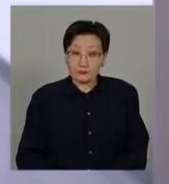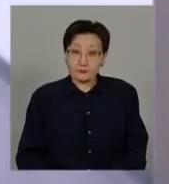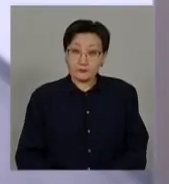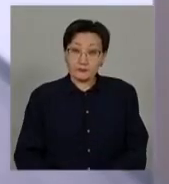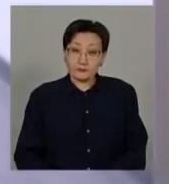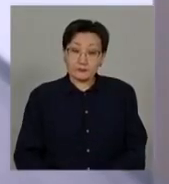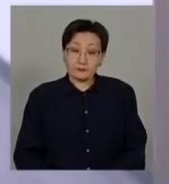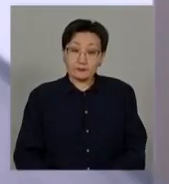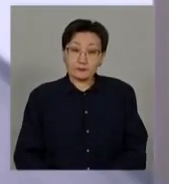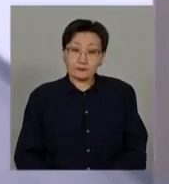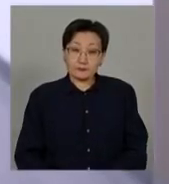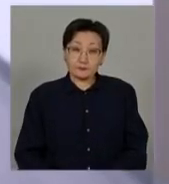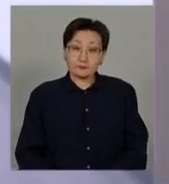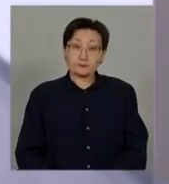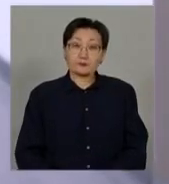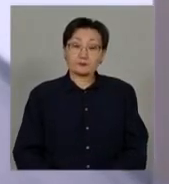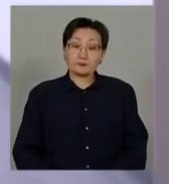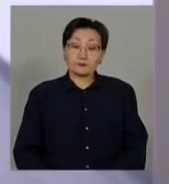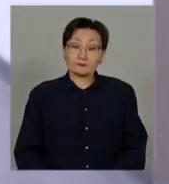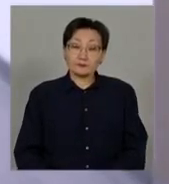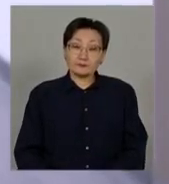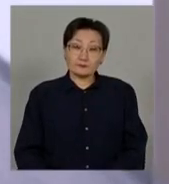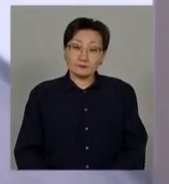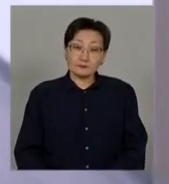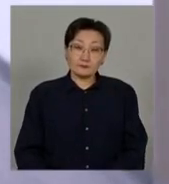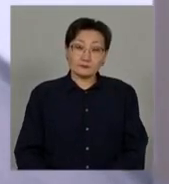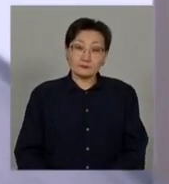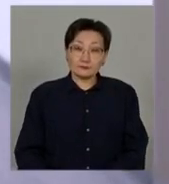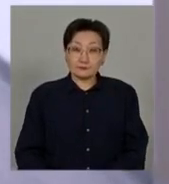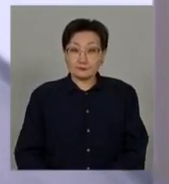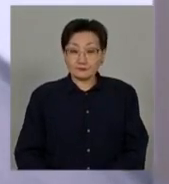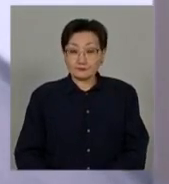Камшат Мұхамеджан, Данияр Омар, Ринат Өтеев, Алматы телеарнасы, Астана.